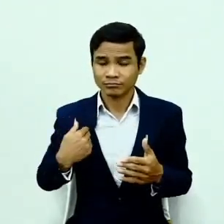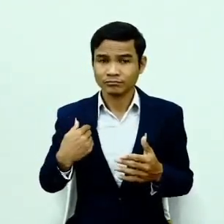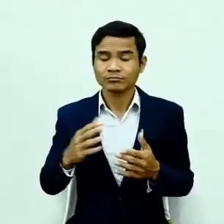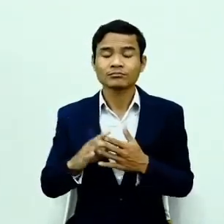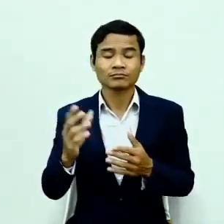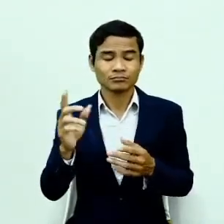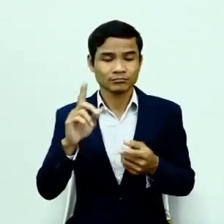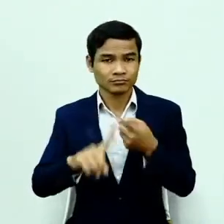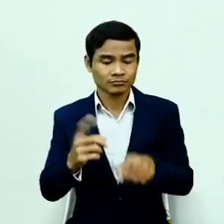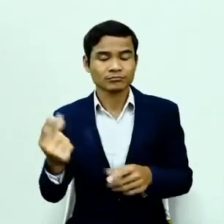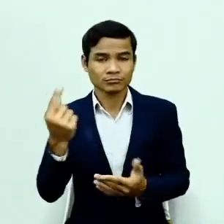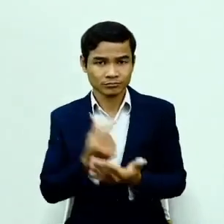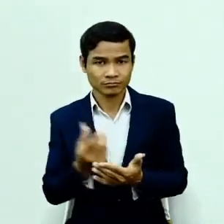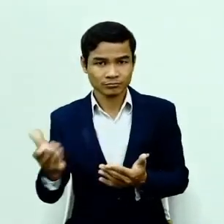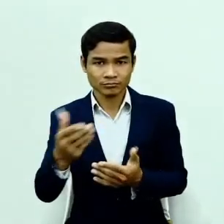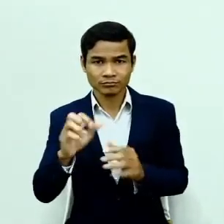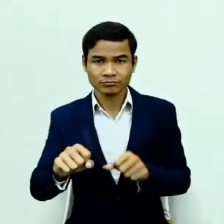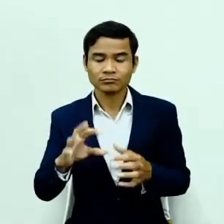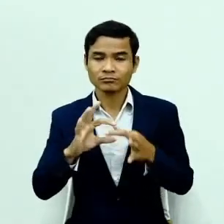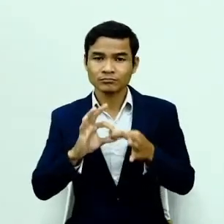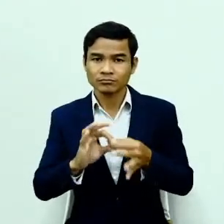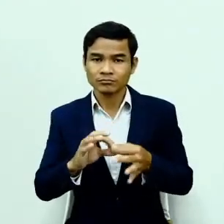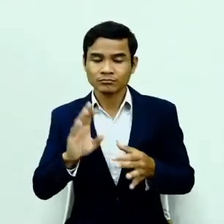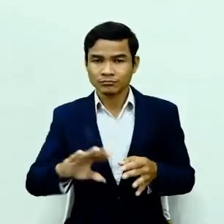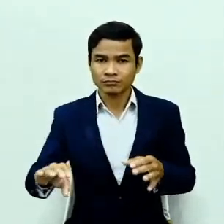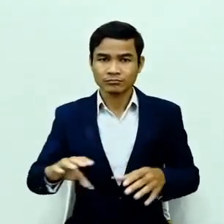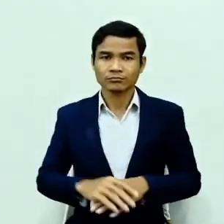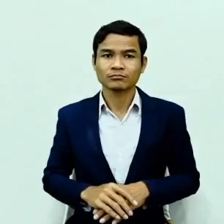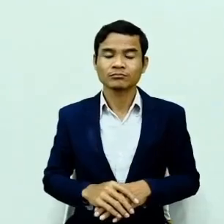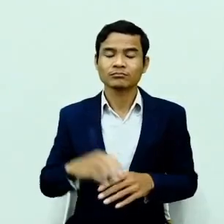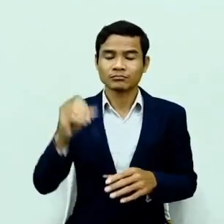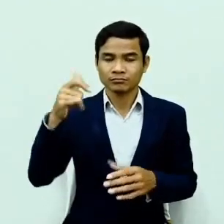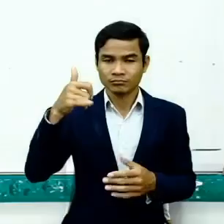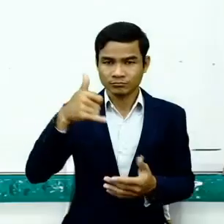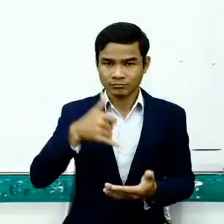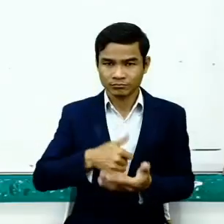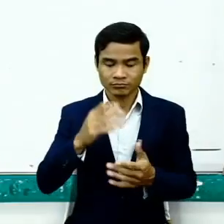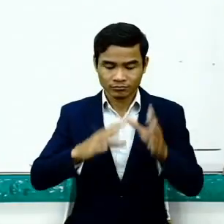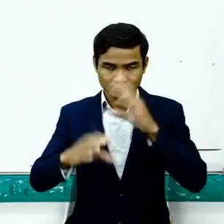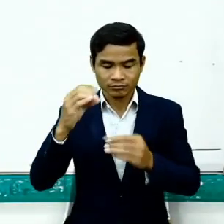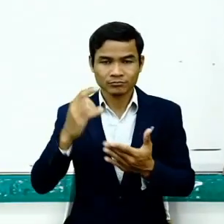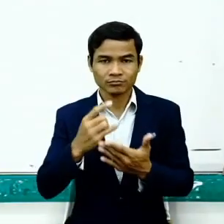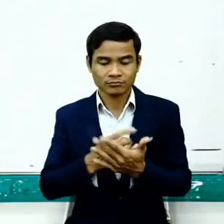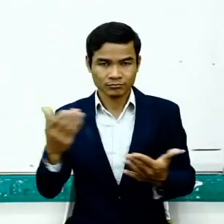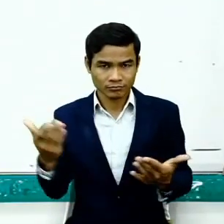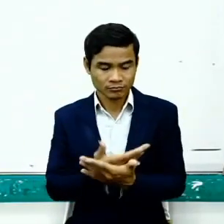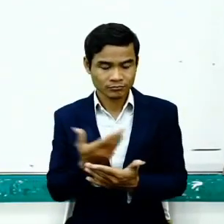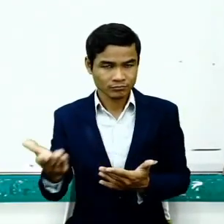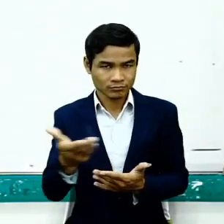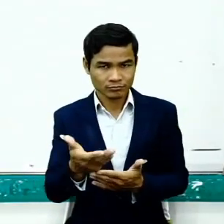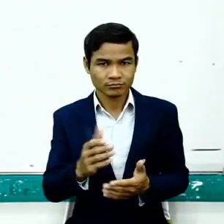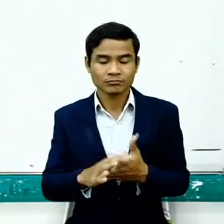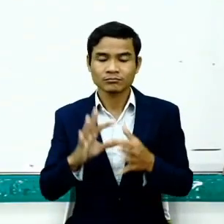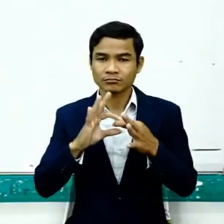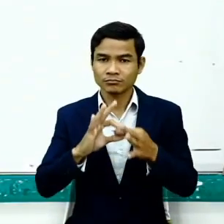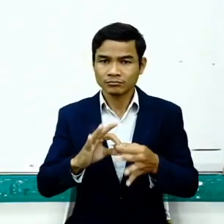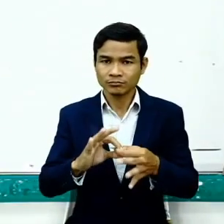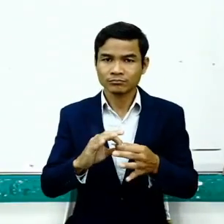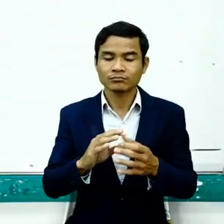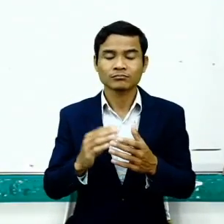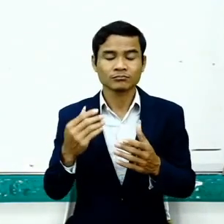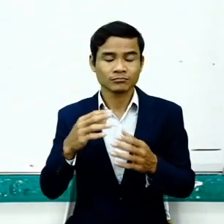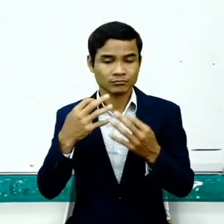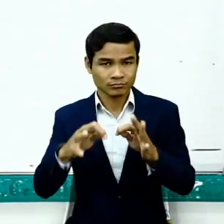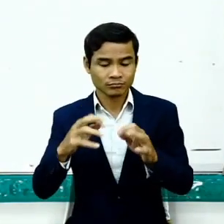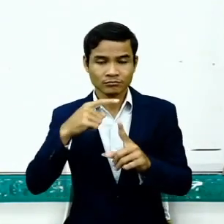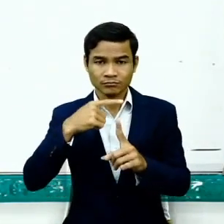chồng cao ông lên nên đọt đài là con nát cứ viên tùm nẹ tùm nón khá nìa. Chà chắc ngay nếu dân nâng riêng mê riêng thầm mây rồi bỏ dân cứ tùm nẹ tùm nón rồi viên